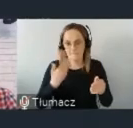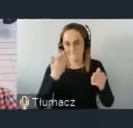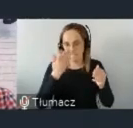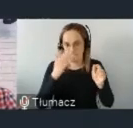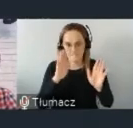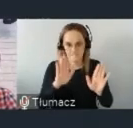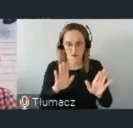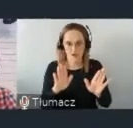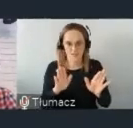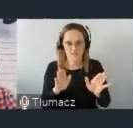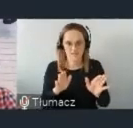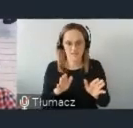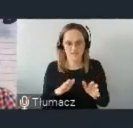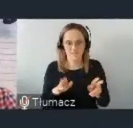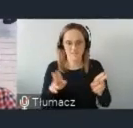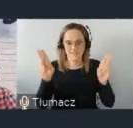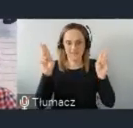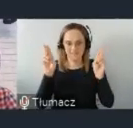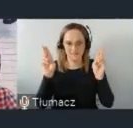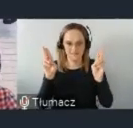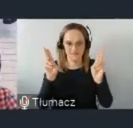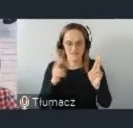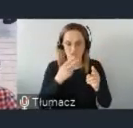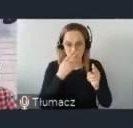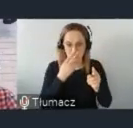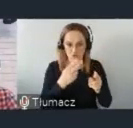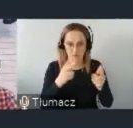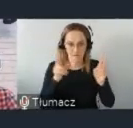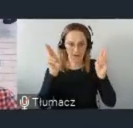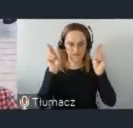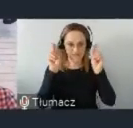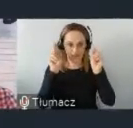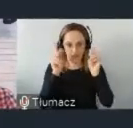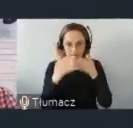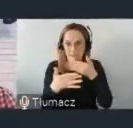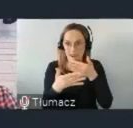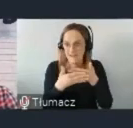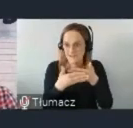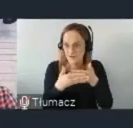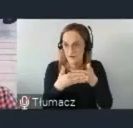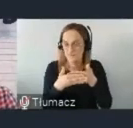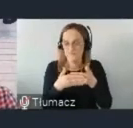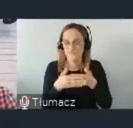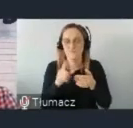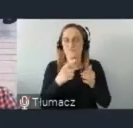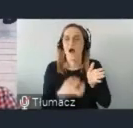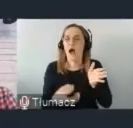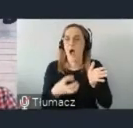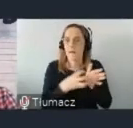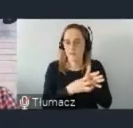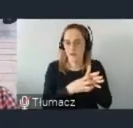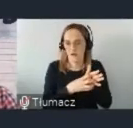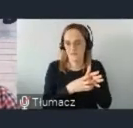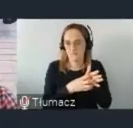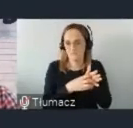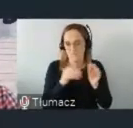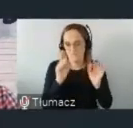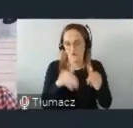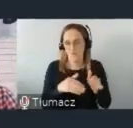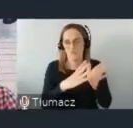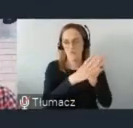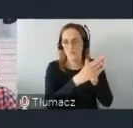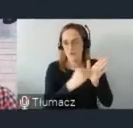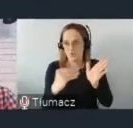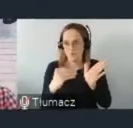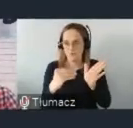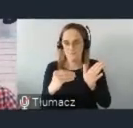ten pierwszy ekran, możliwość zobaczenia z bliska zajączka. Aplikacja włączała się i mogliśmy zeskanować, na